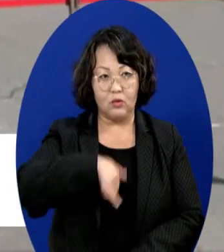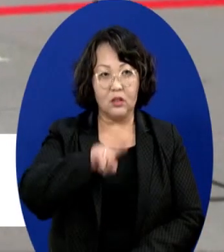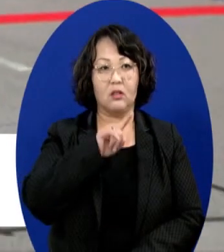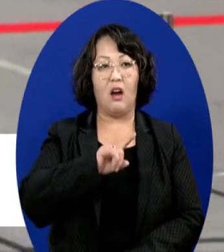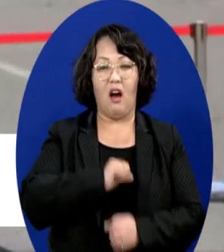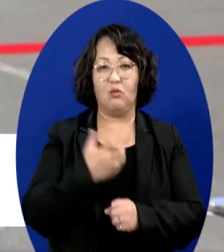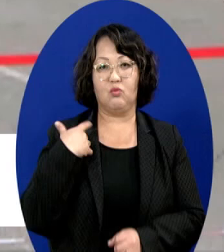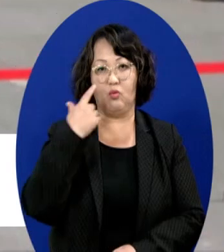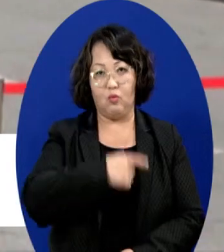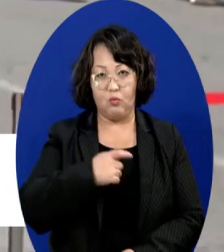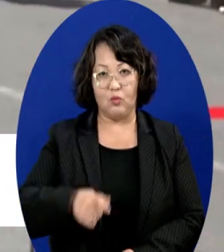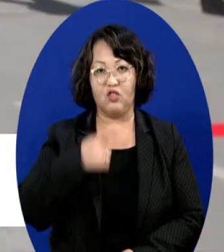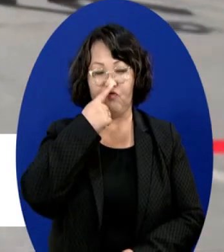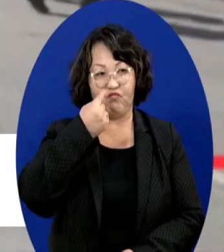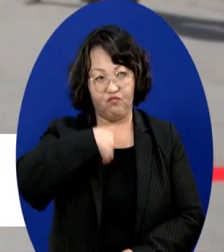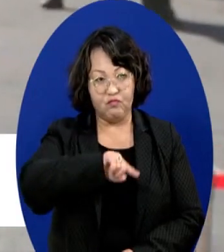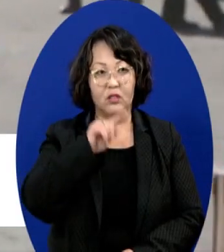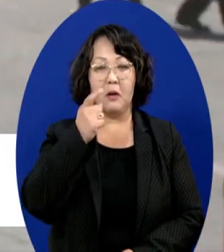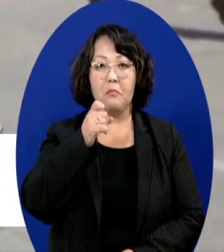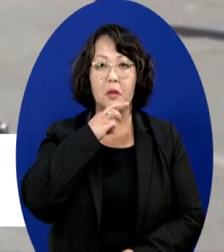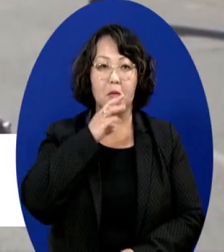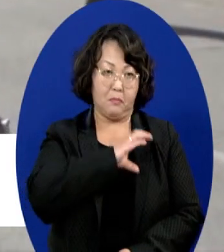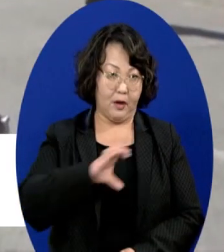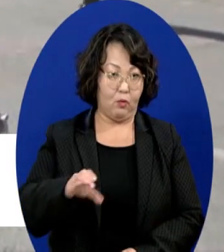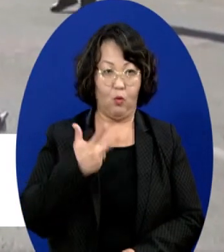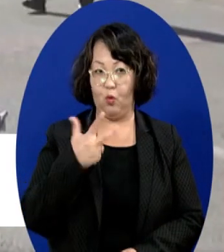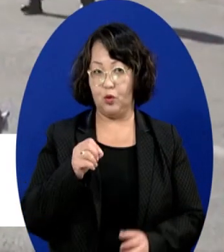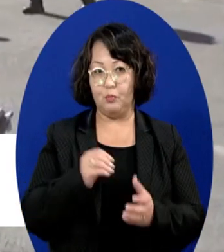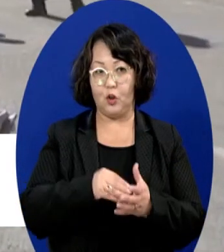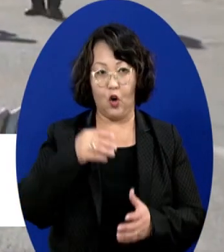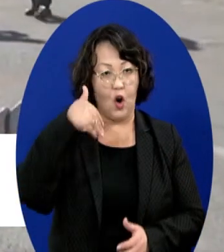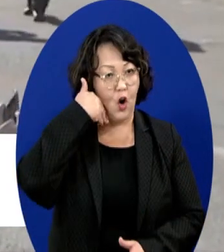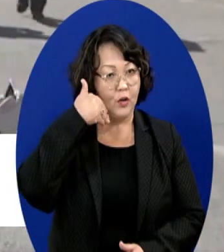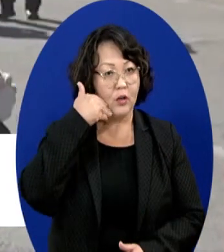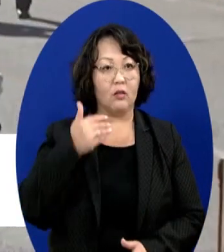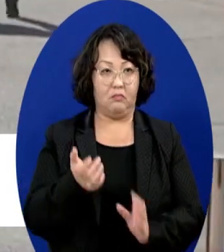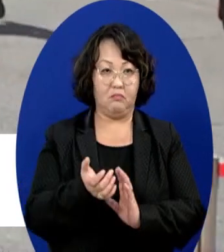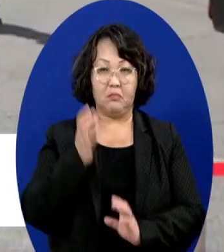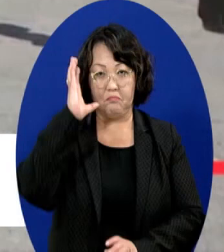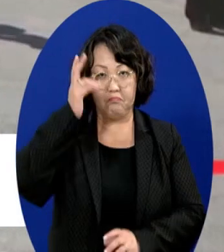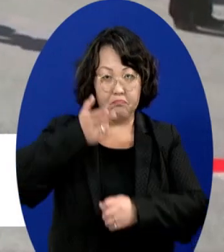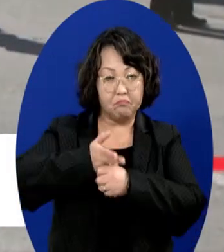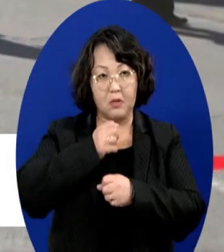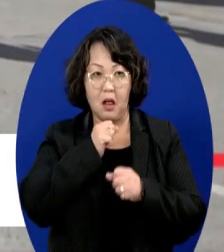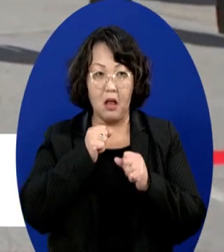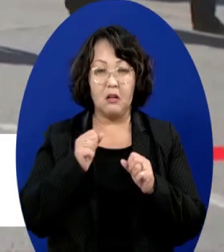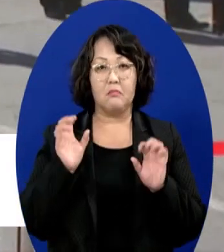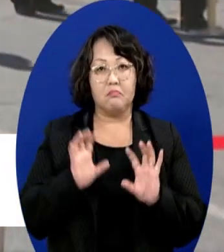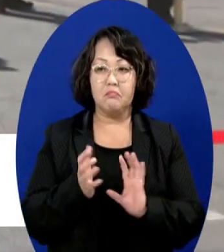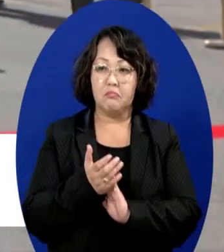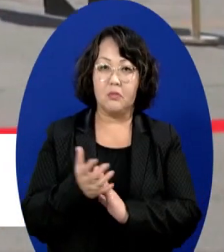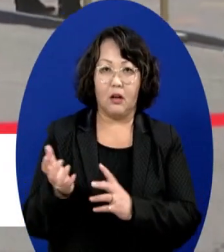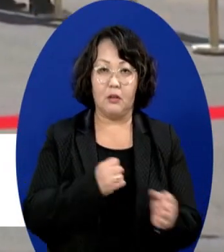хүмүүс болон хэвлэл мэдээллийн байгууллагууд өнөөдөр 30 мянган хоног хүлээлгэж өгөх дуусгах ажиллагааг албан ёсоор сургуулжлахаар хоёр талаас ирээд байгаа нь энэ юм а.